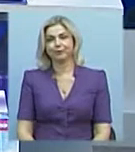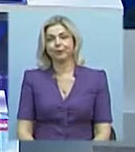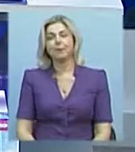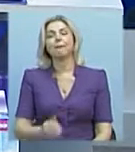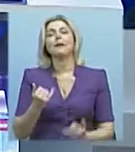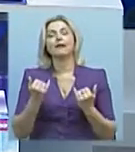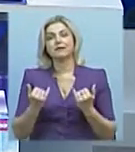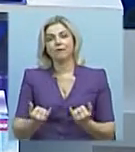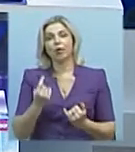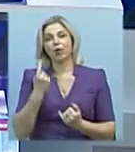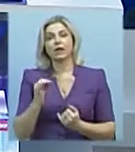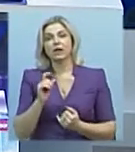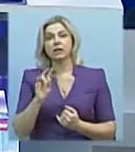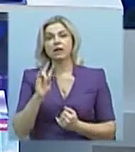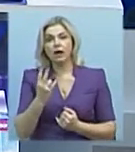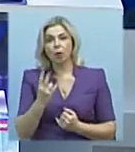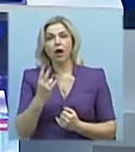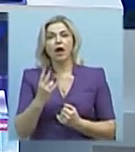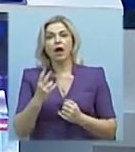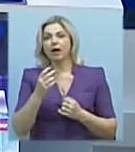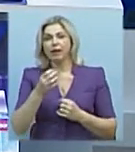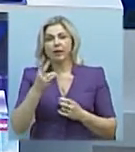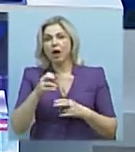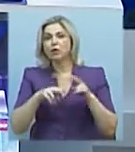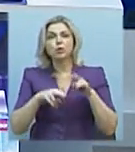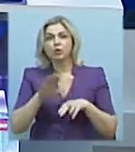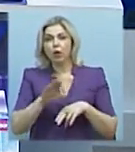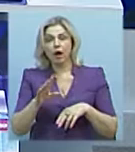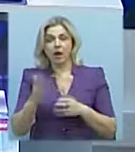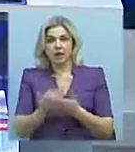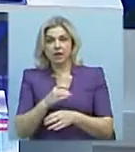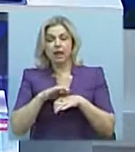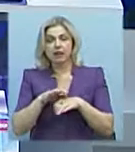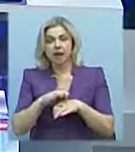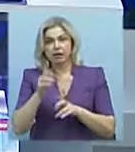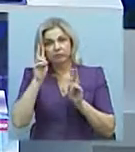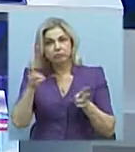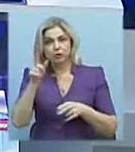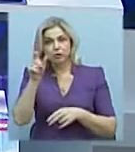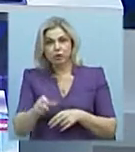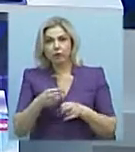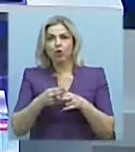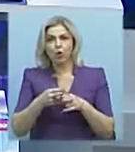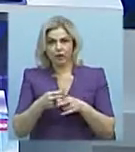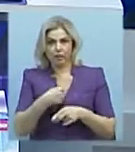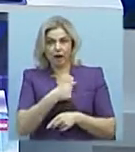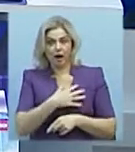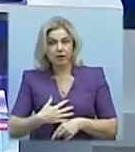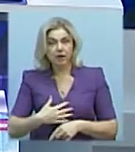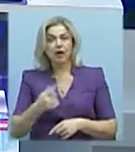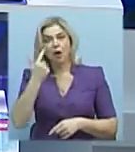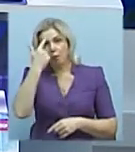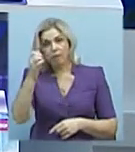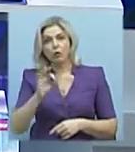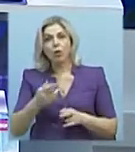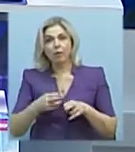Сьогодні в одній із миколаївських недобудов на проспекті Миру знайшли тіло невідомого чоловіка з ножовими пораненнями. Повідомлення